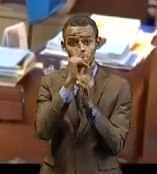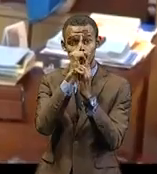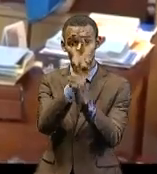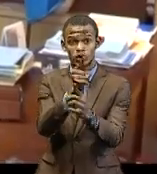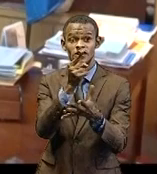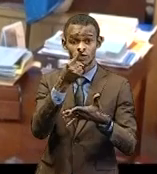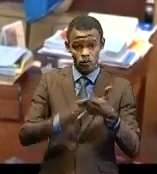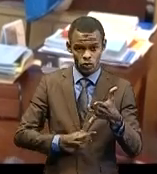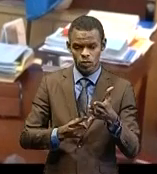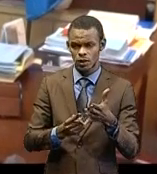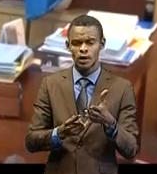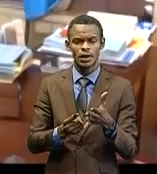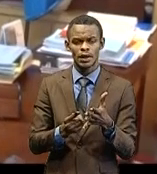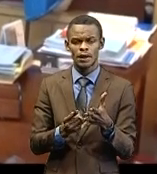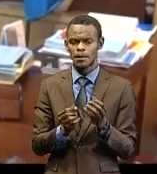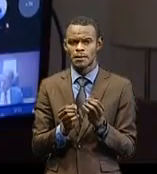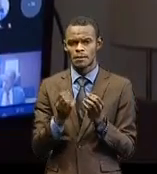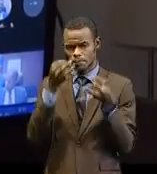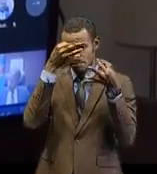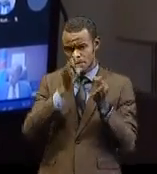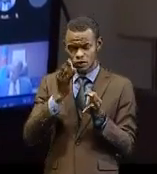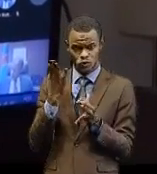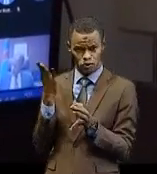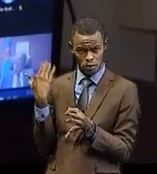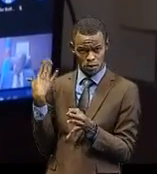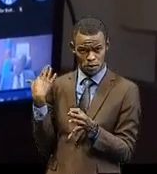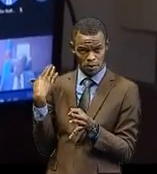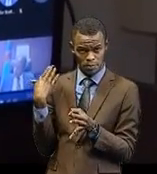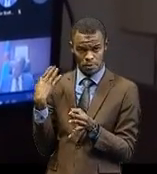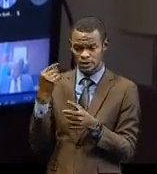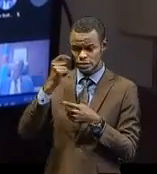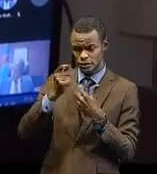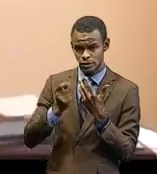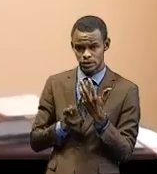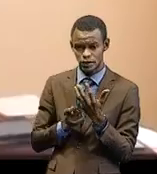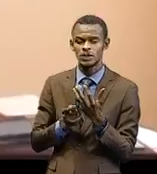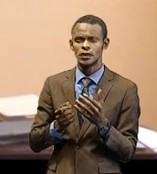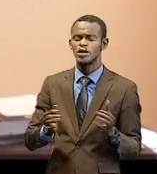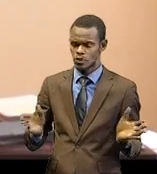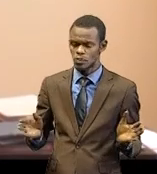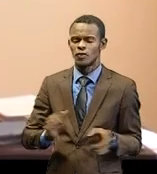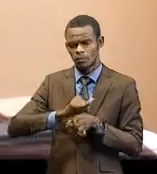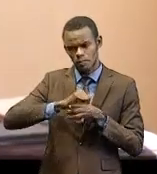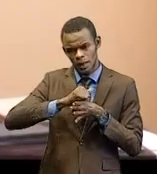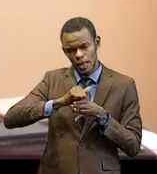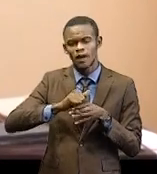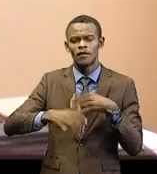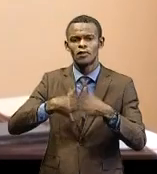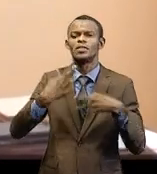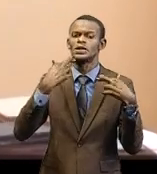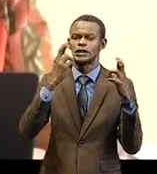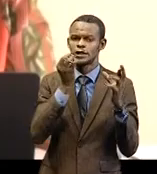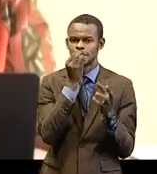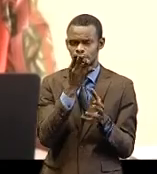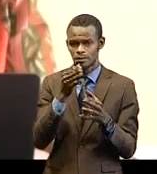œuvre des décisions adoptées lors de la 7e session, entre autres la réglementation de la pêche sur les